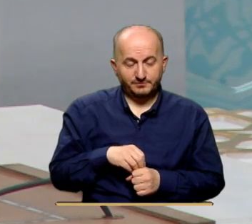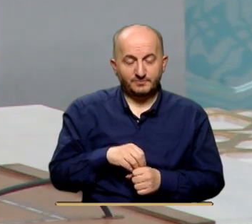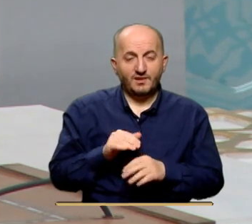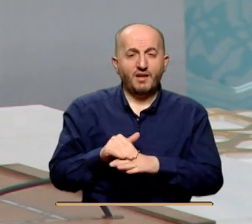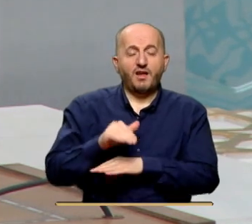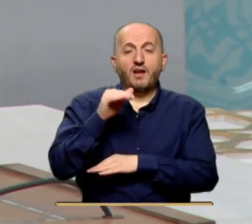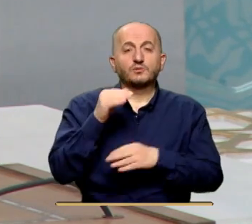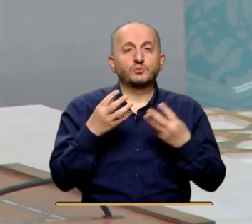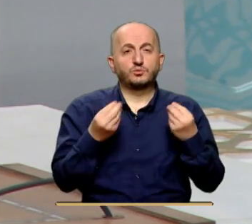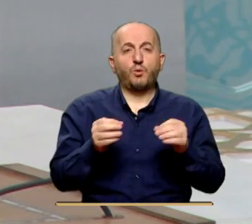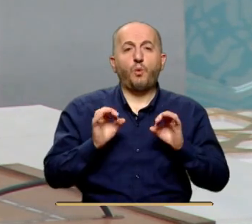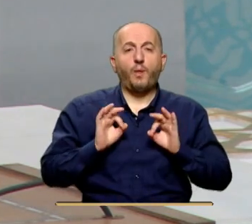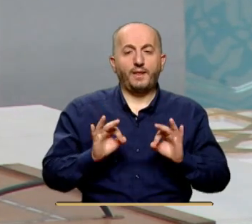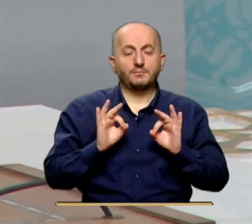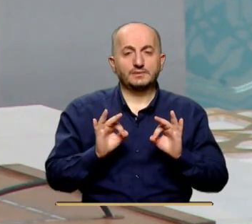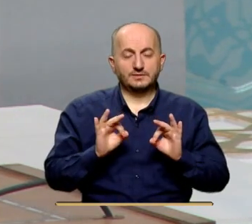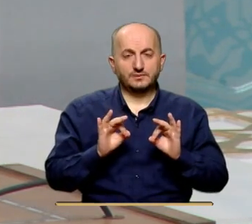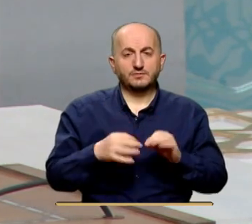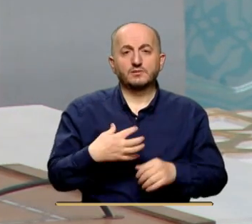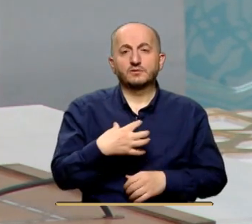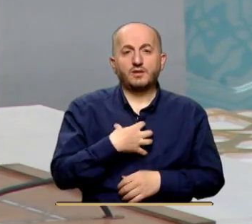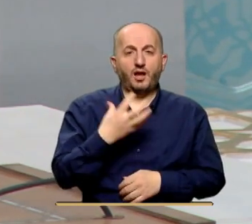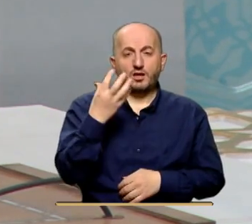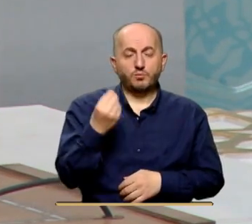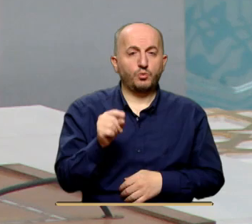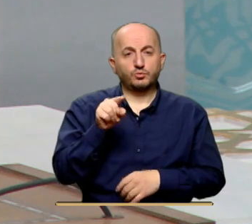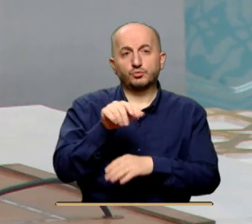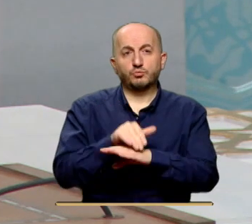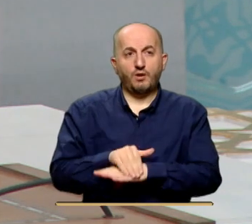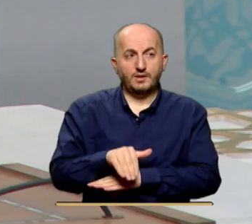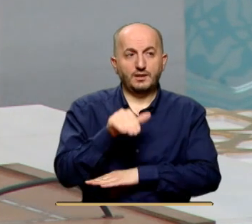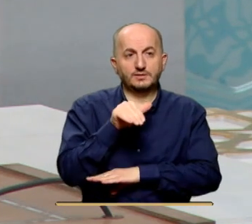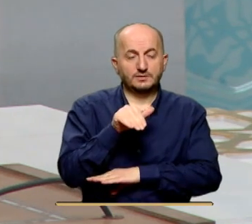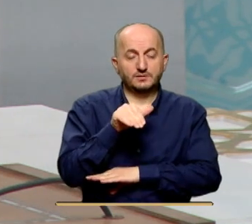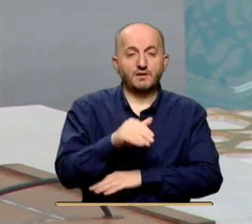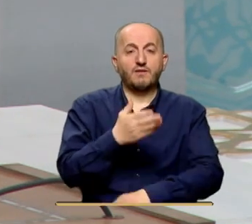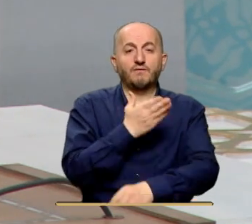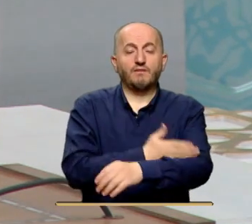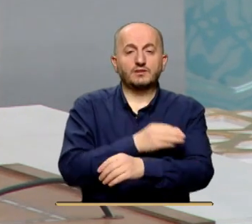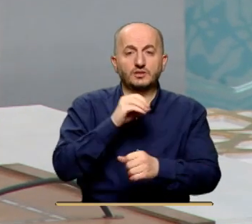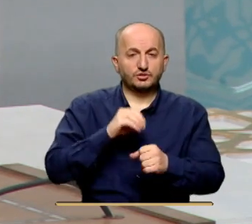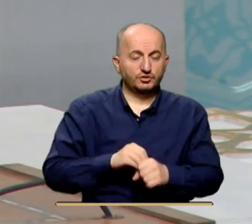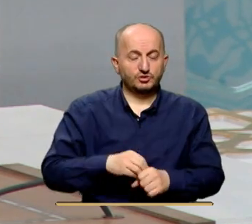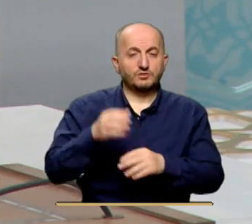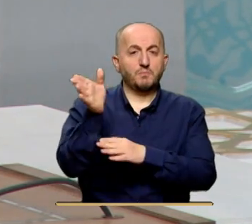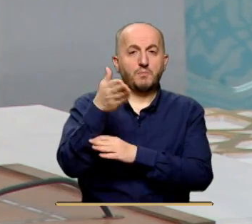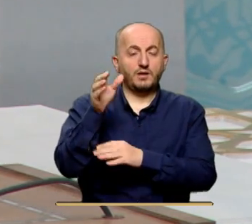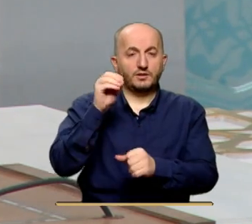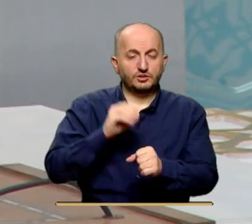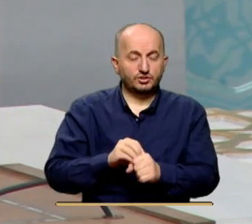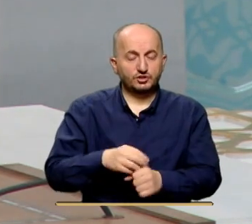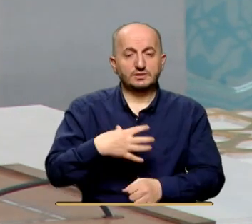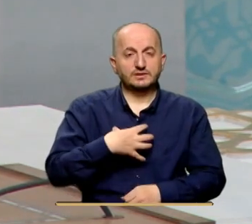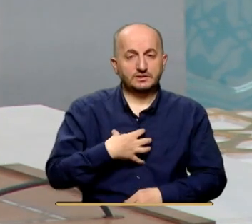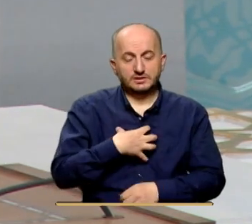hayat çok önemlidir. Sahip olduğu bu hayatı vatan için, bayrak için,